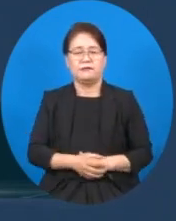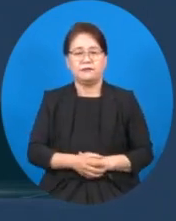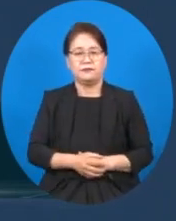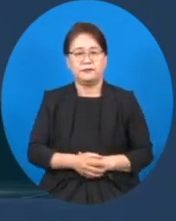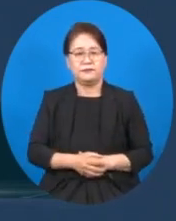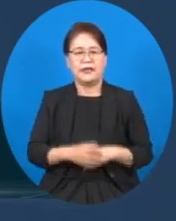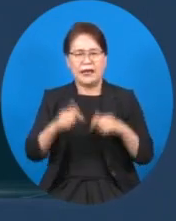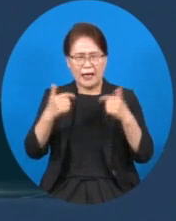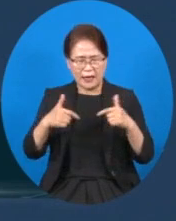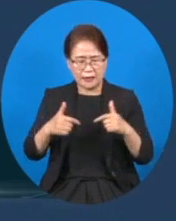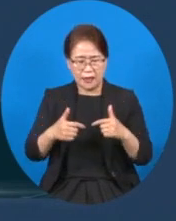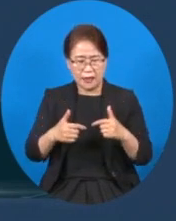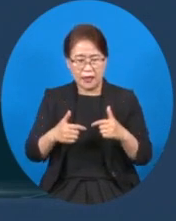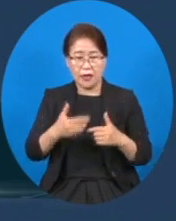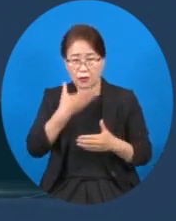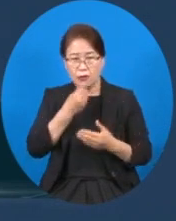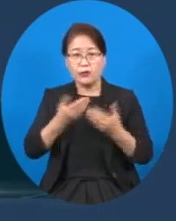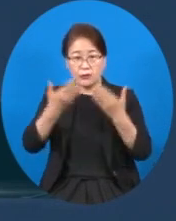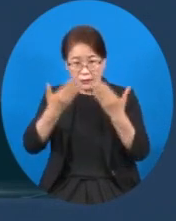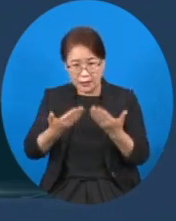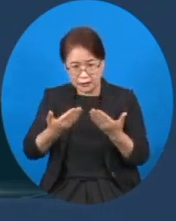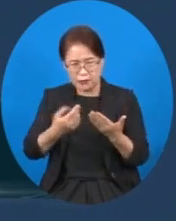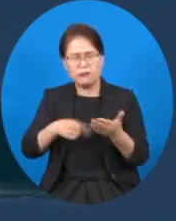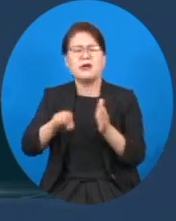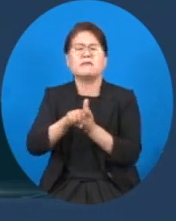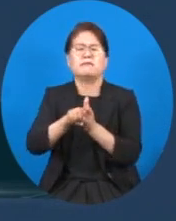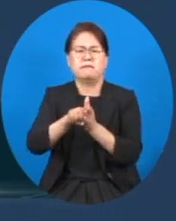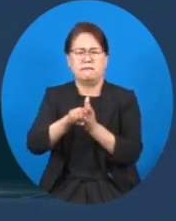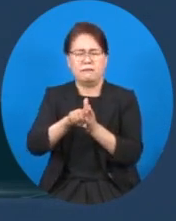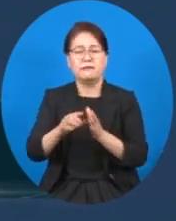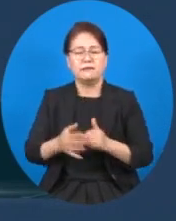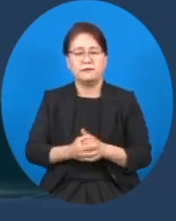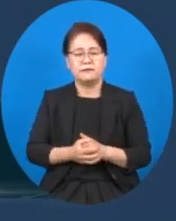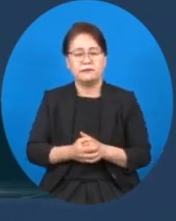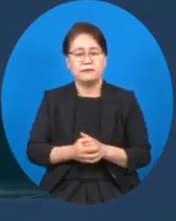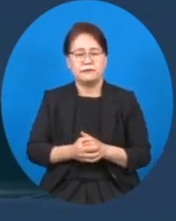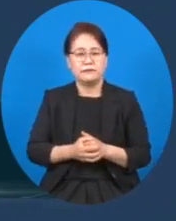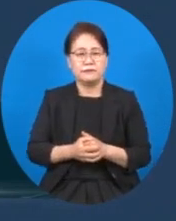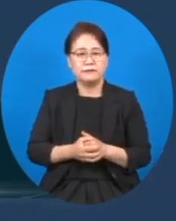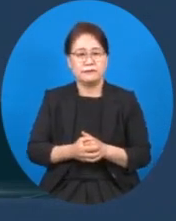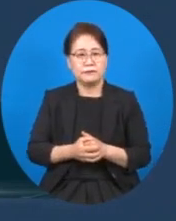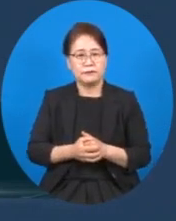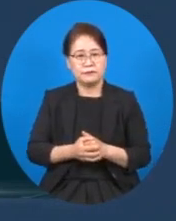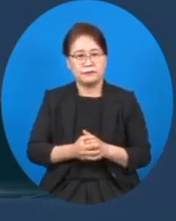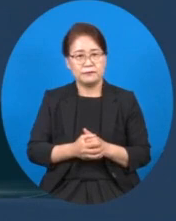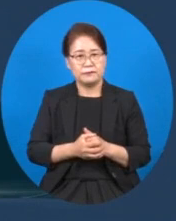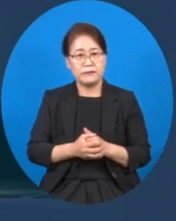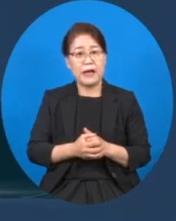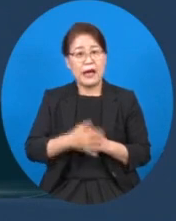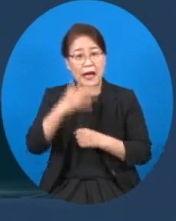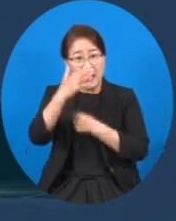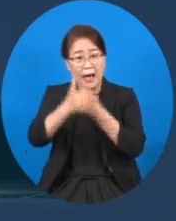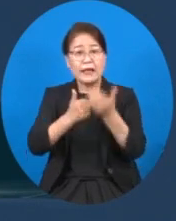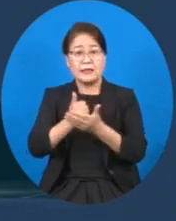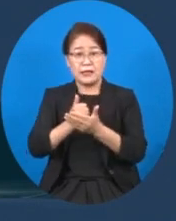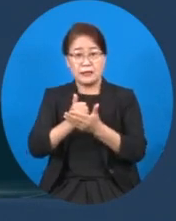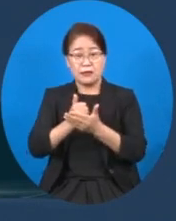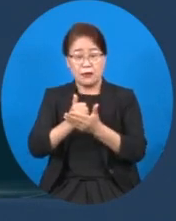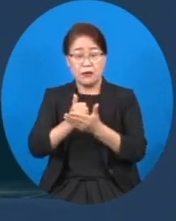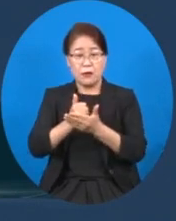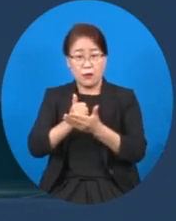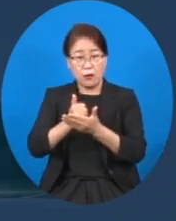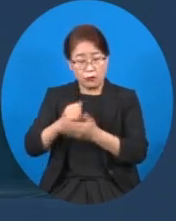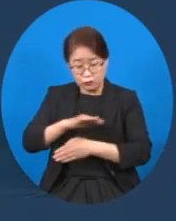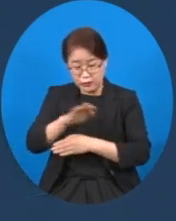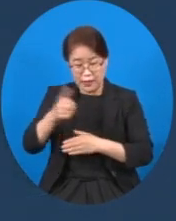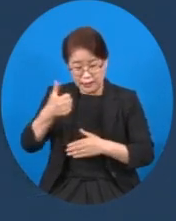항상 복을 누리게 하기 위함이라는 거죠. 자, 여러분, 이 말씀을 보게 되면요, 왜 하나님께서